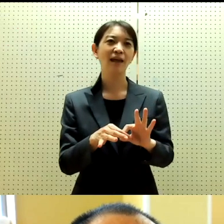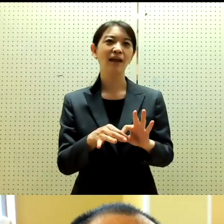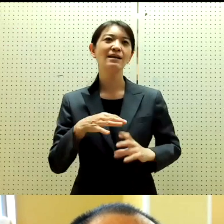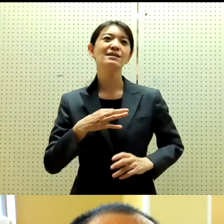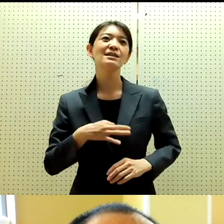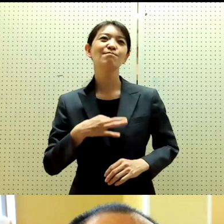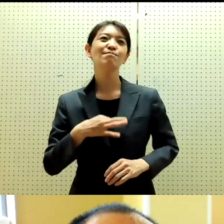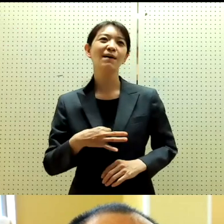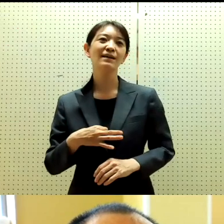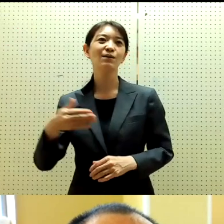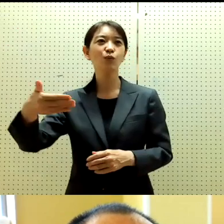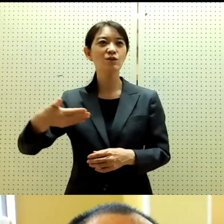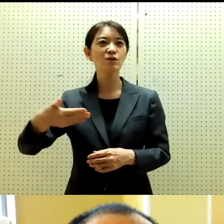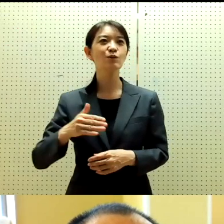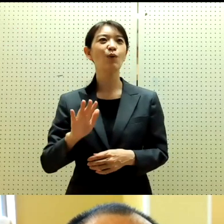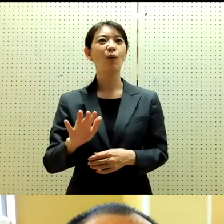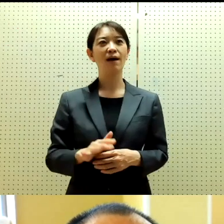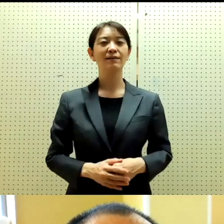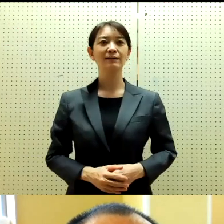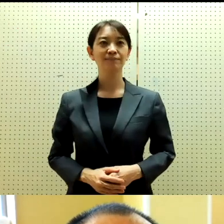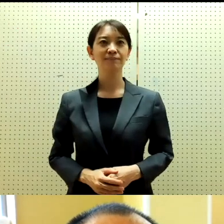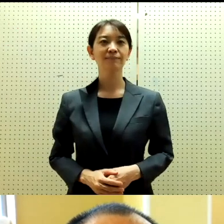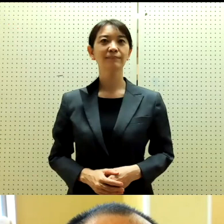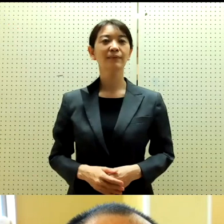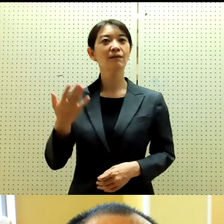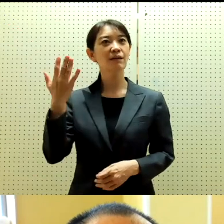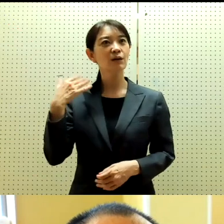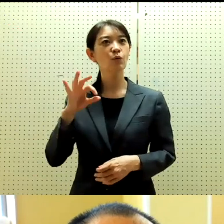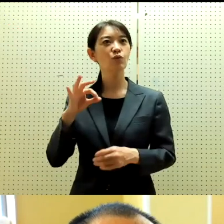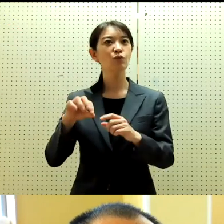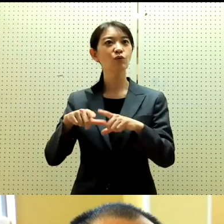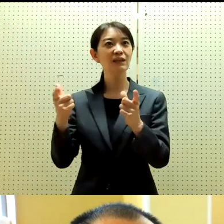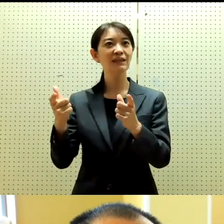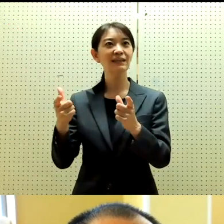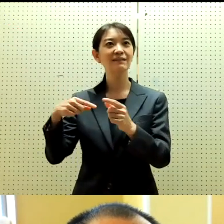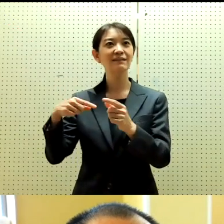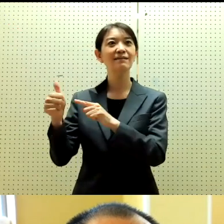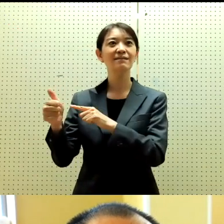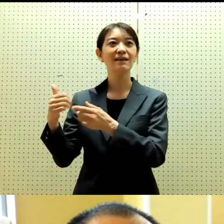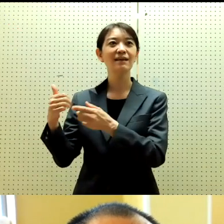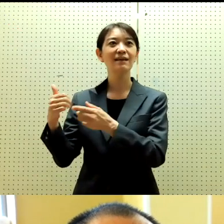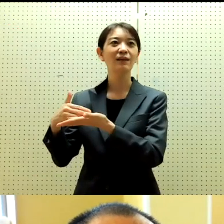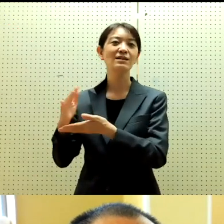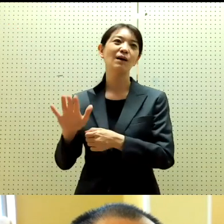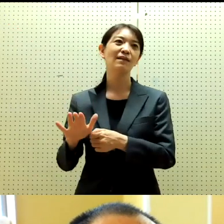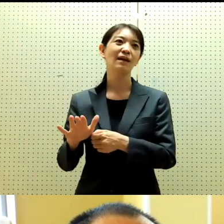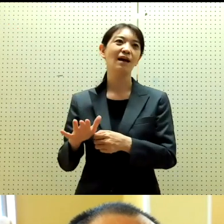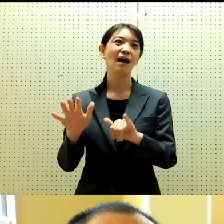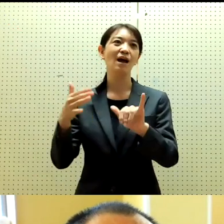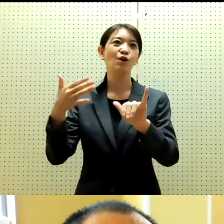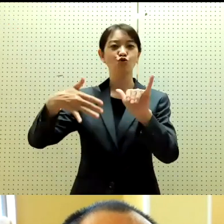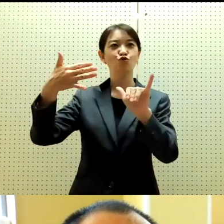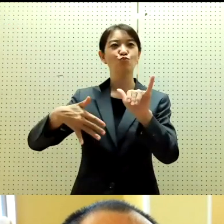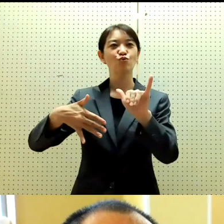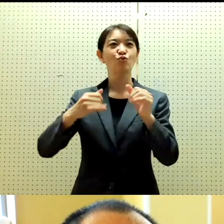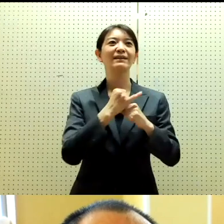鈴木先生の先ほどのお話の中にもあったんですけども、やっぱり YouTube だとか、うん、インターネット、こ